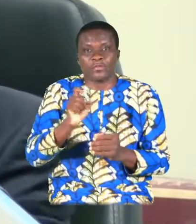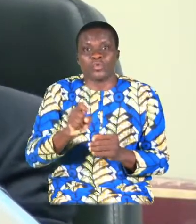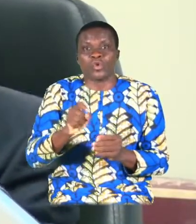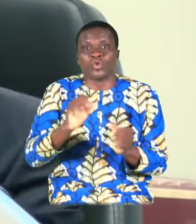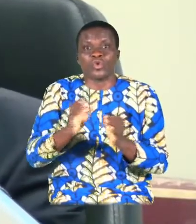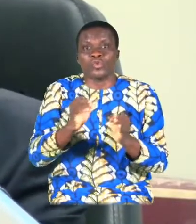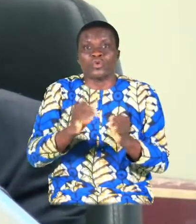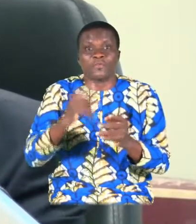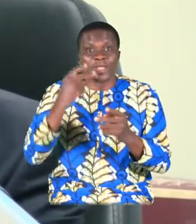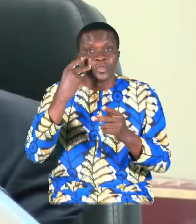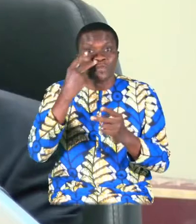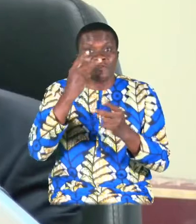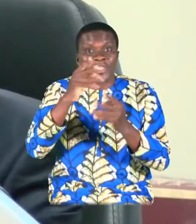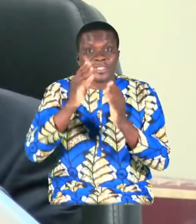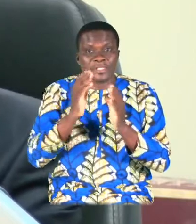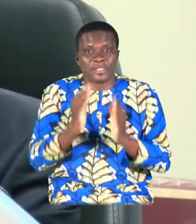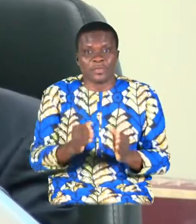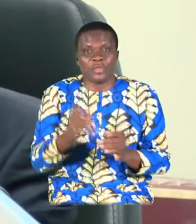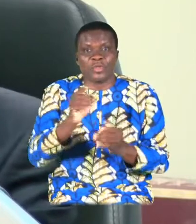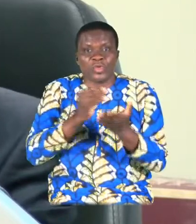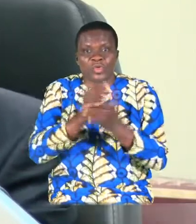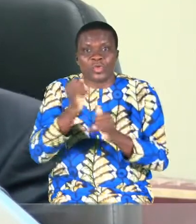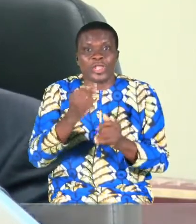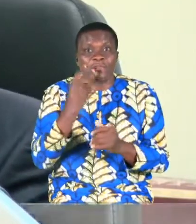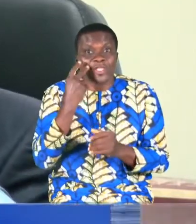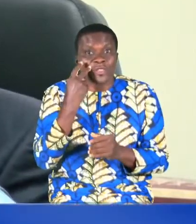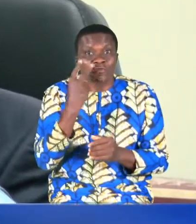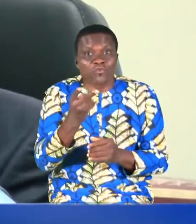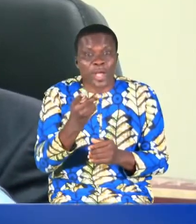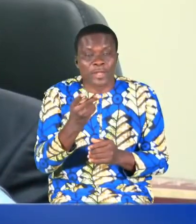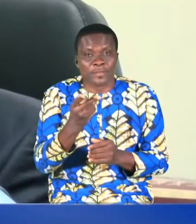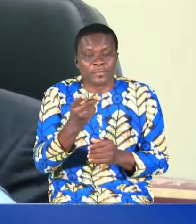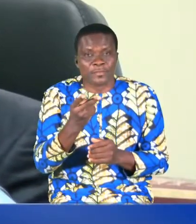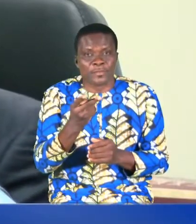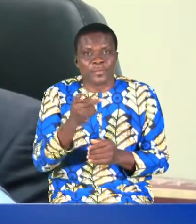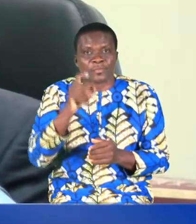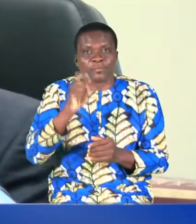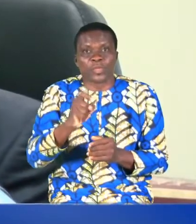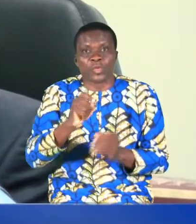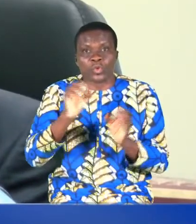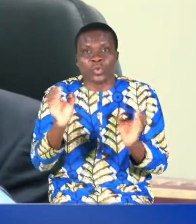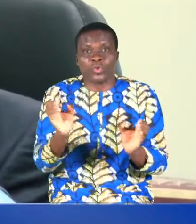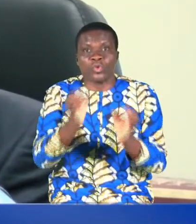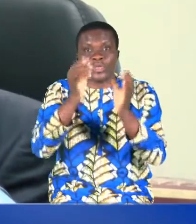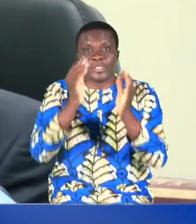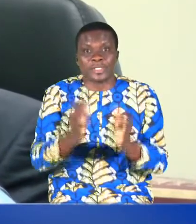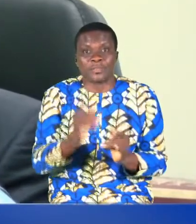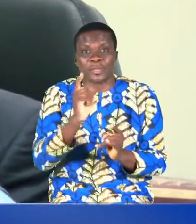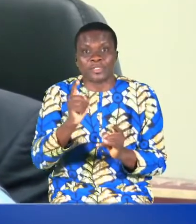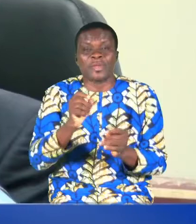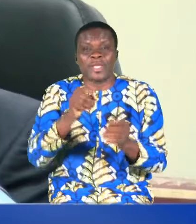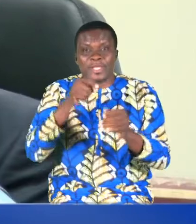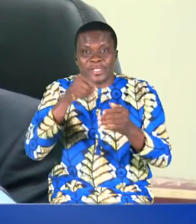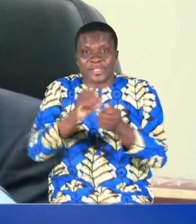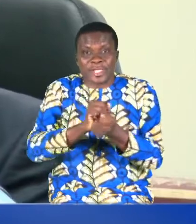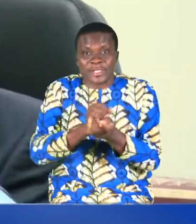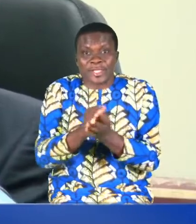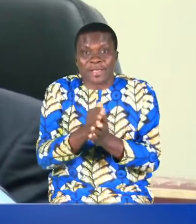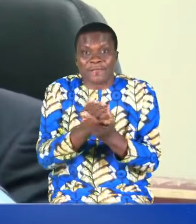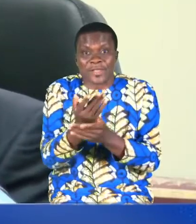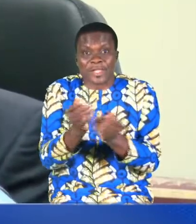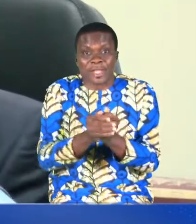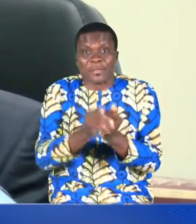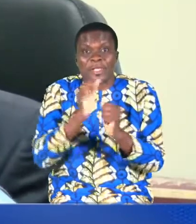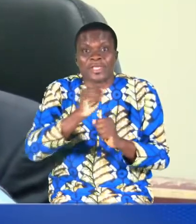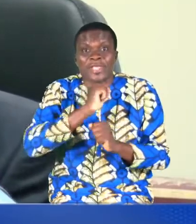façon visible, que les fidèles voient que le célébrant s'est désinfecté les mains, qu'il n'a